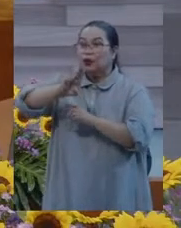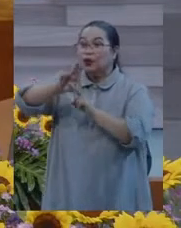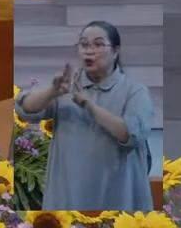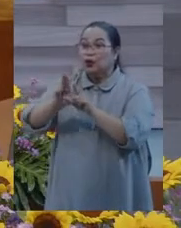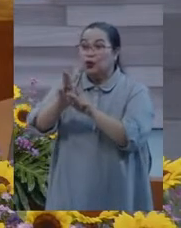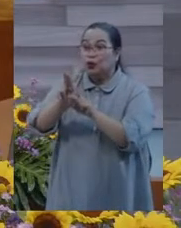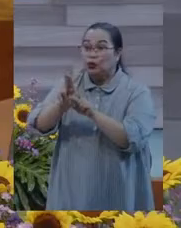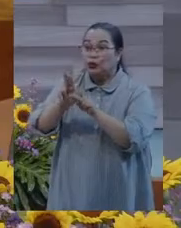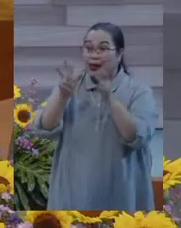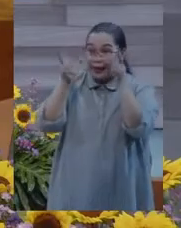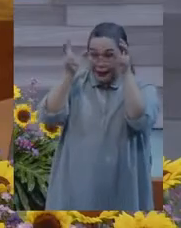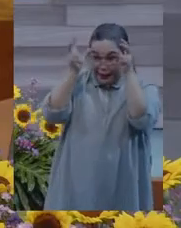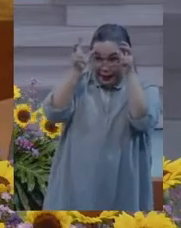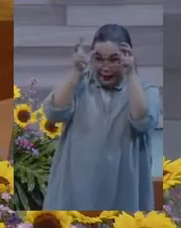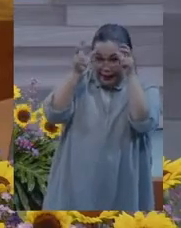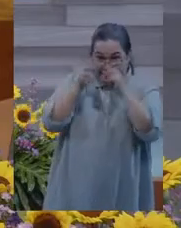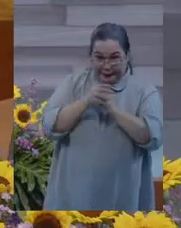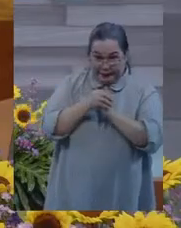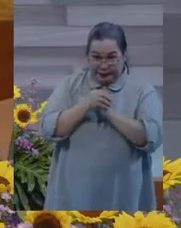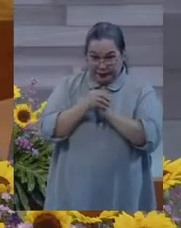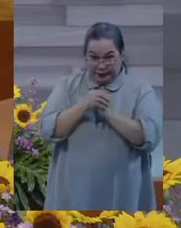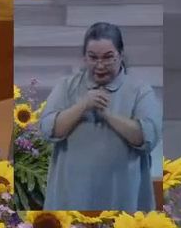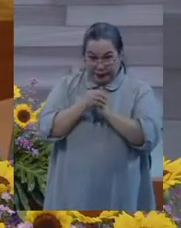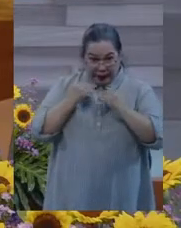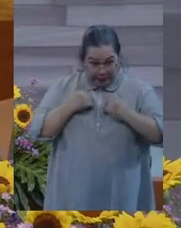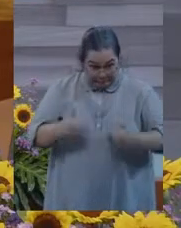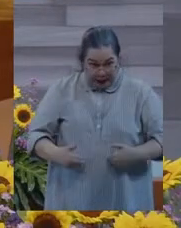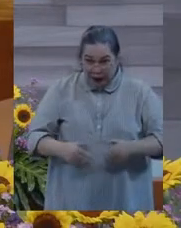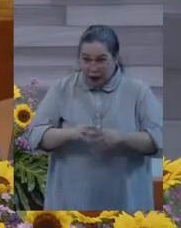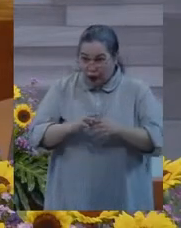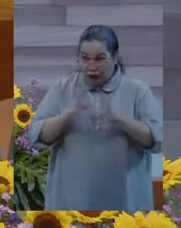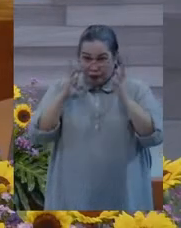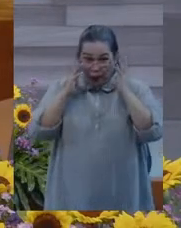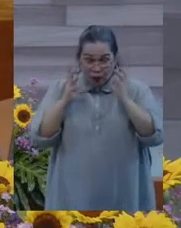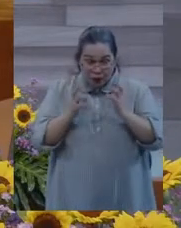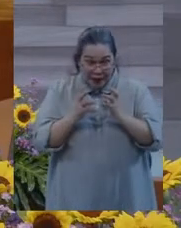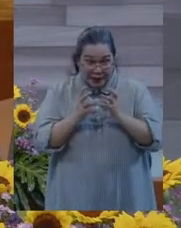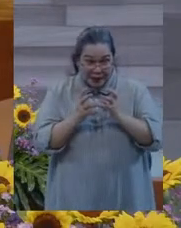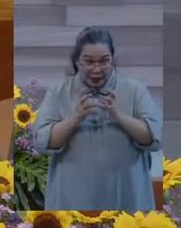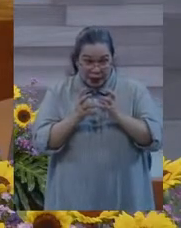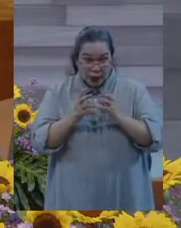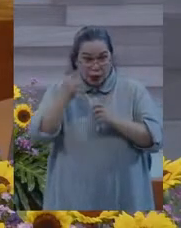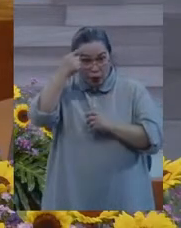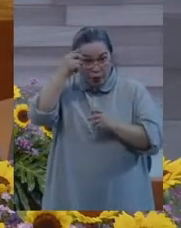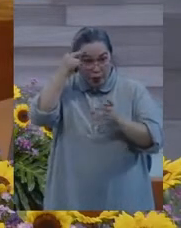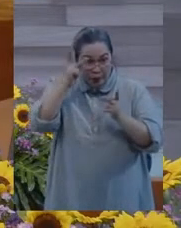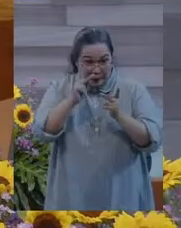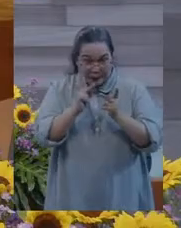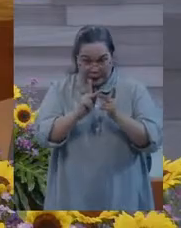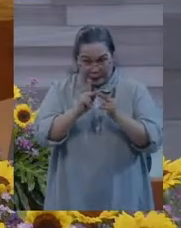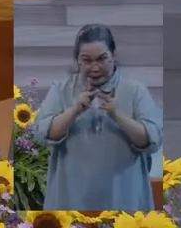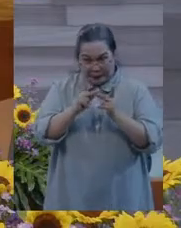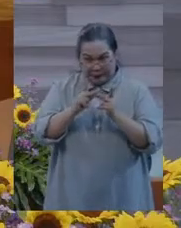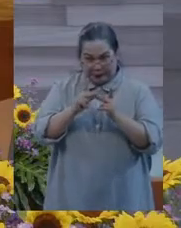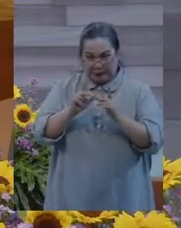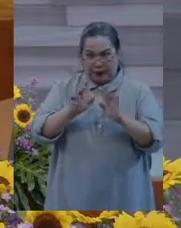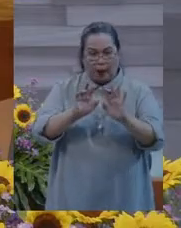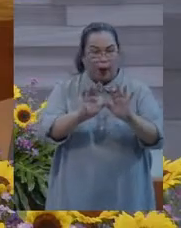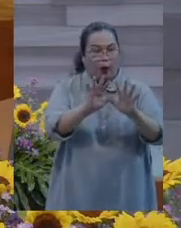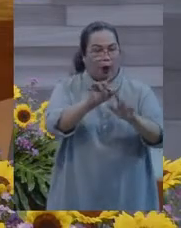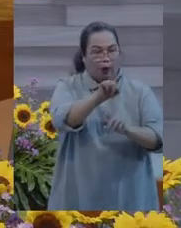gagamitin ni Satanas ang katawan ni Moses para malinlang ang mga